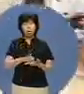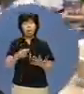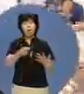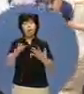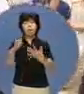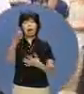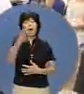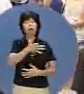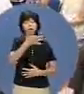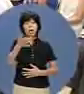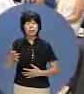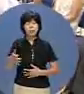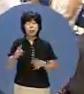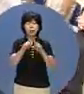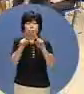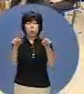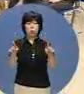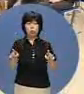されました。